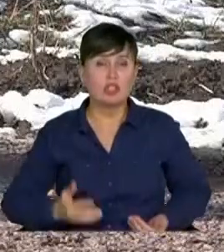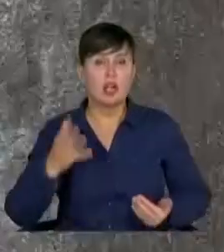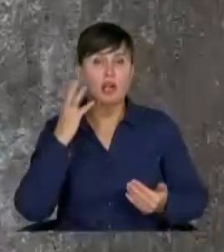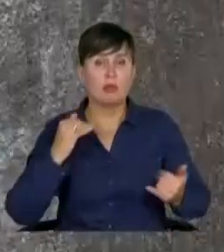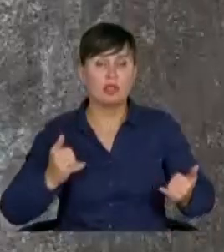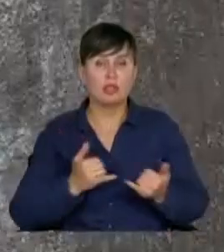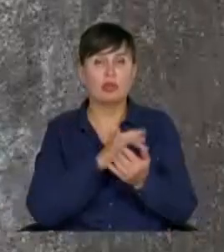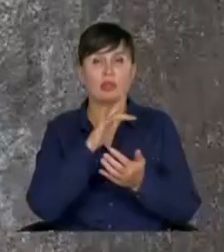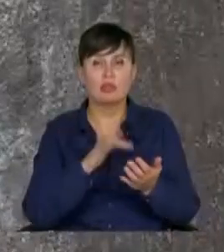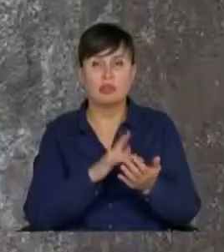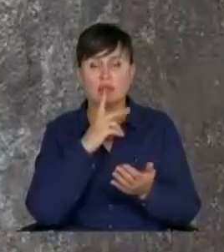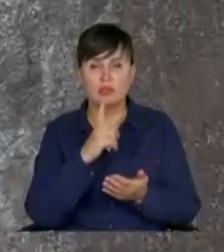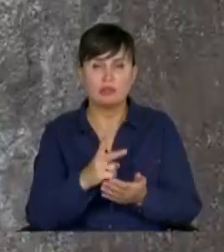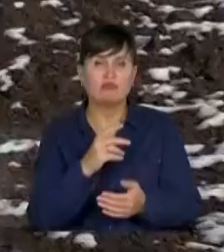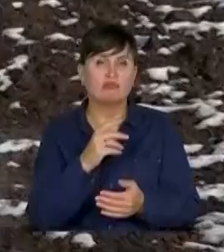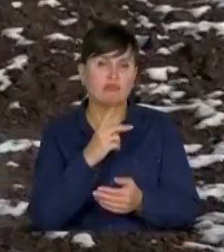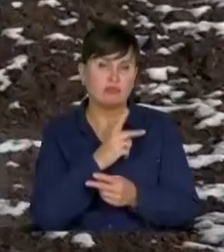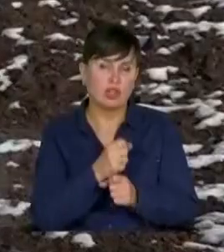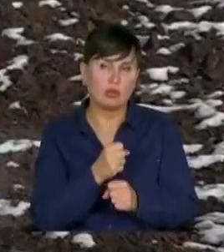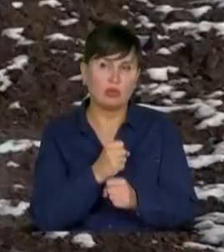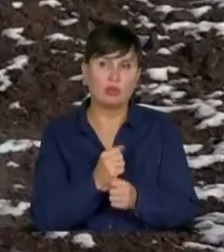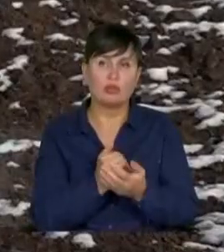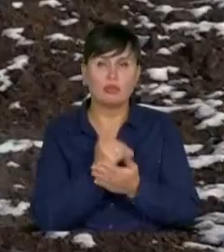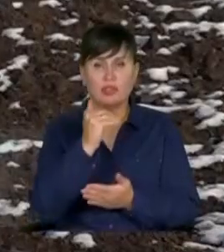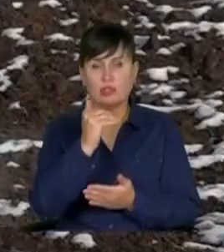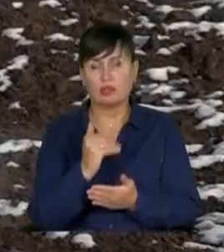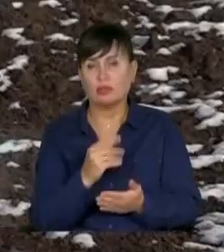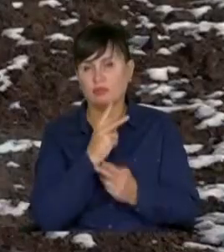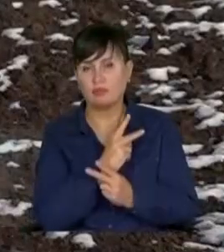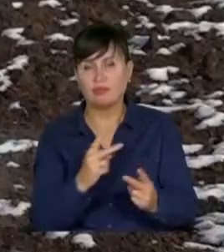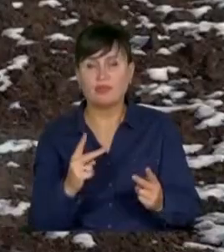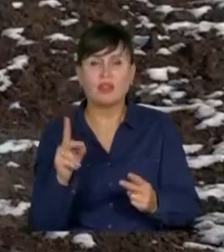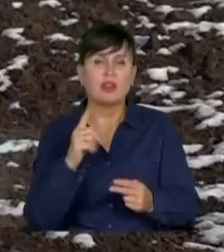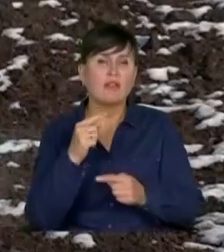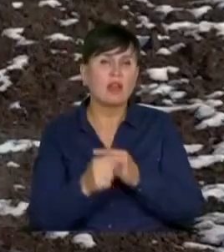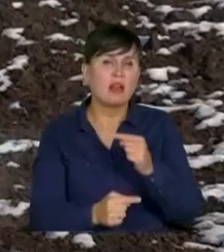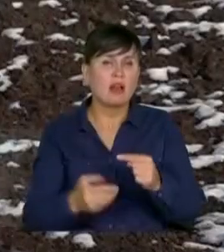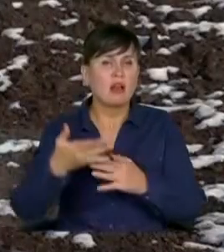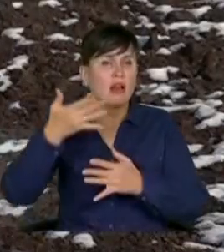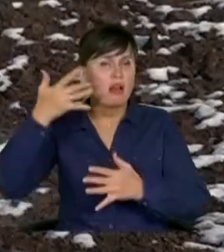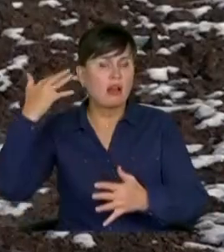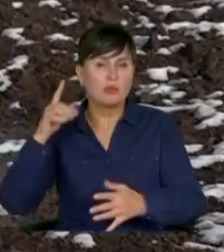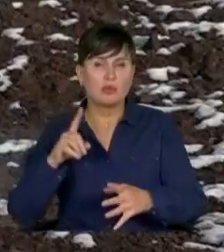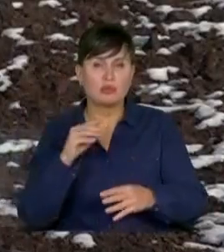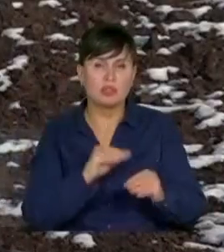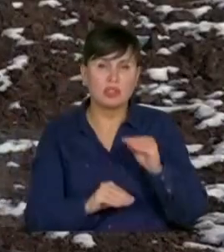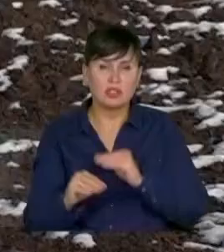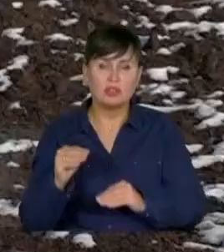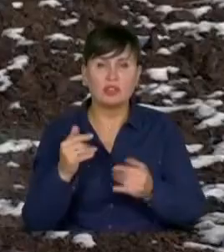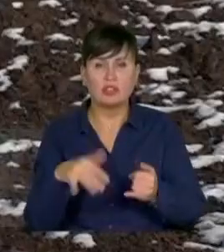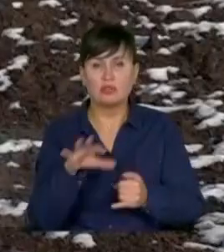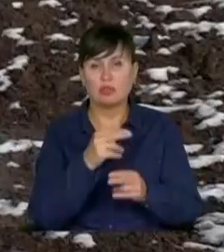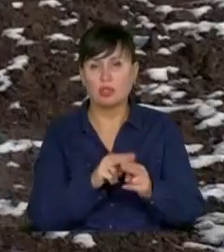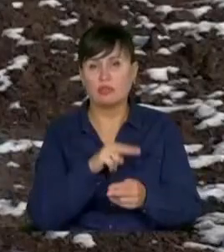города высоко оценили проделанную работу. Вот то, что веками как-то создавалось, все это сейчас в центре